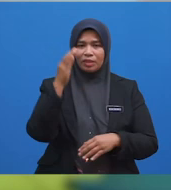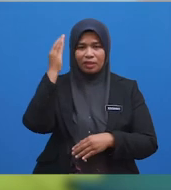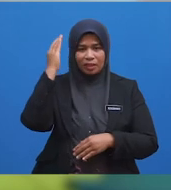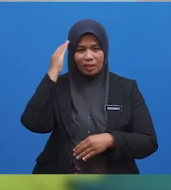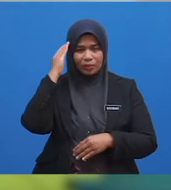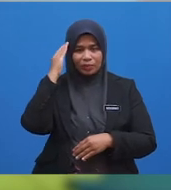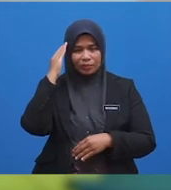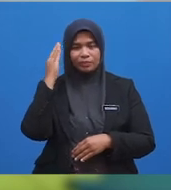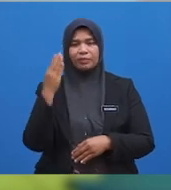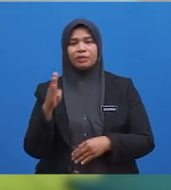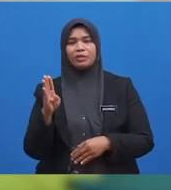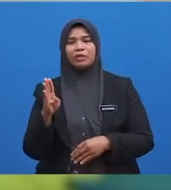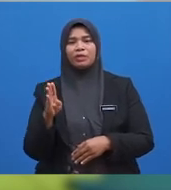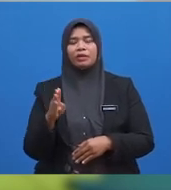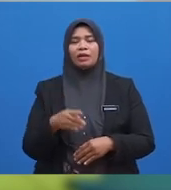bahwa